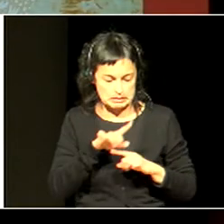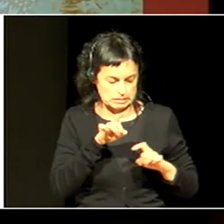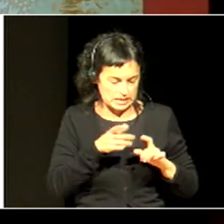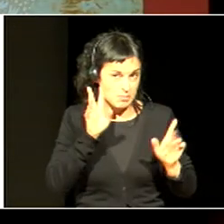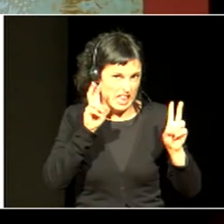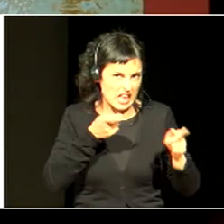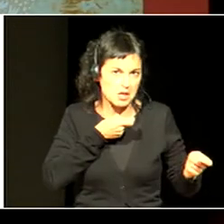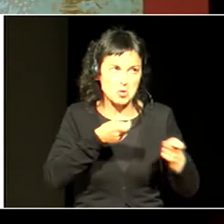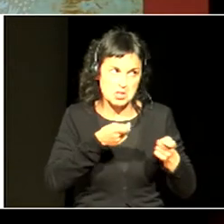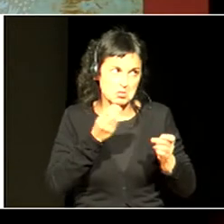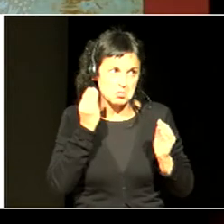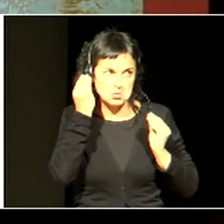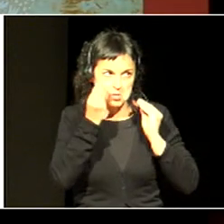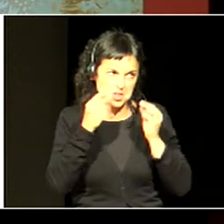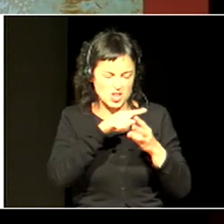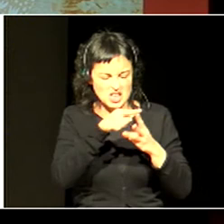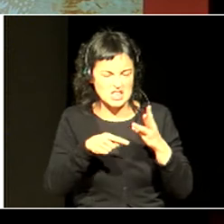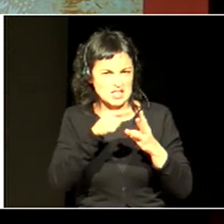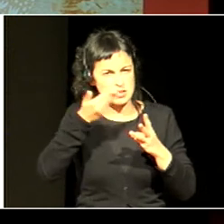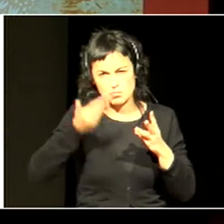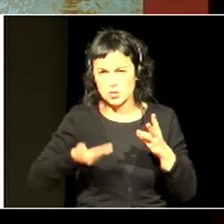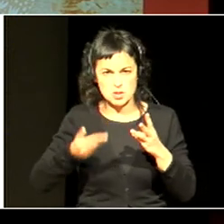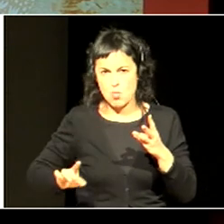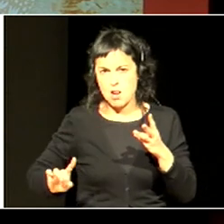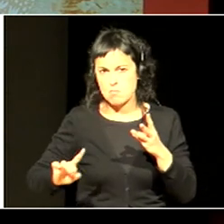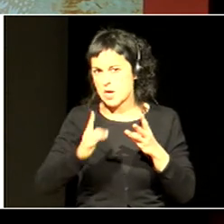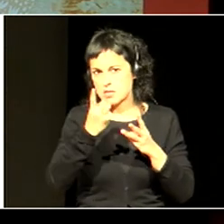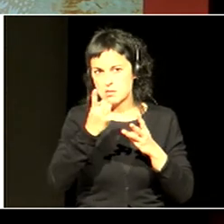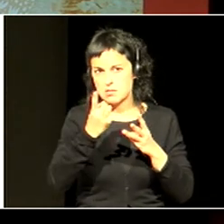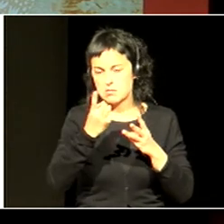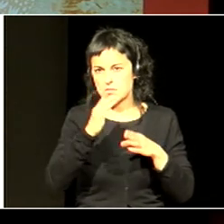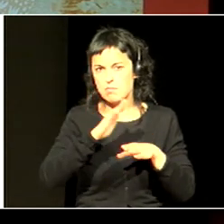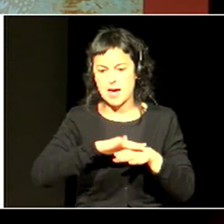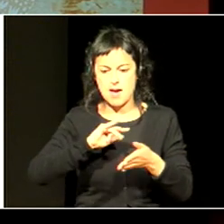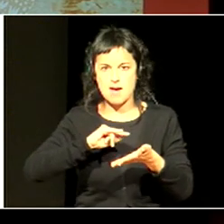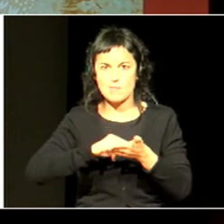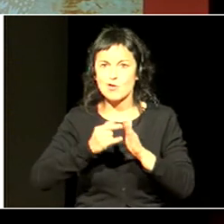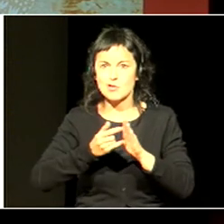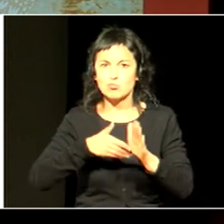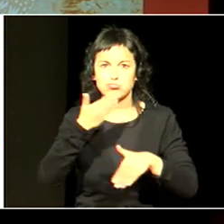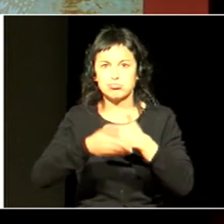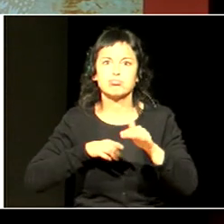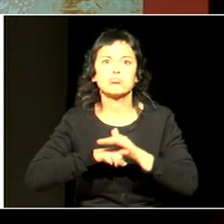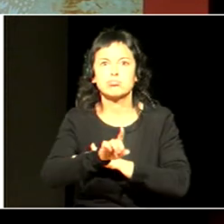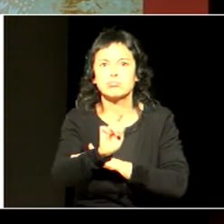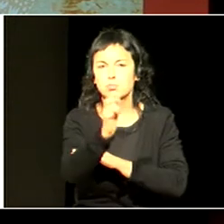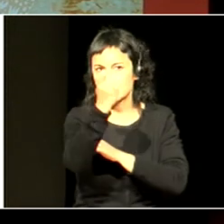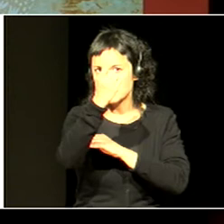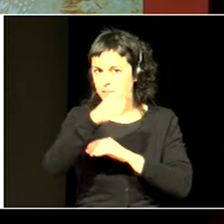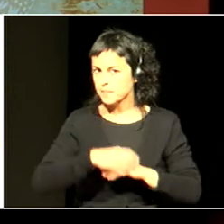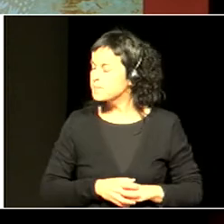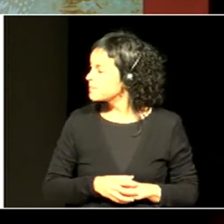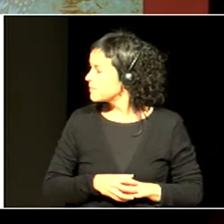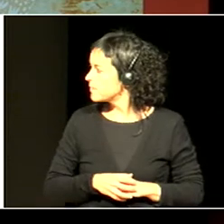koordinazioarenan, ba, nik uste dut, hiru hauek oso importanteak izan dira, ba, proiektua aurrera eramateko.